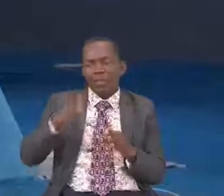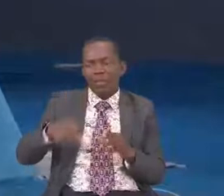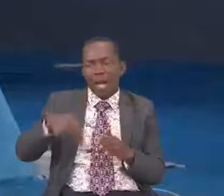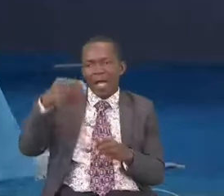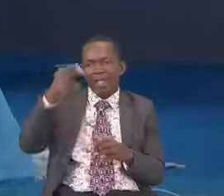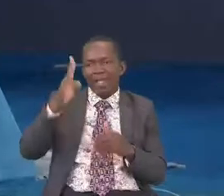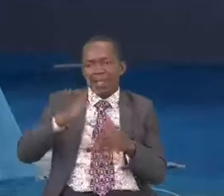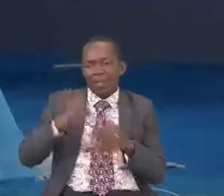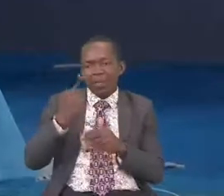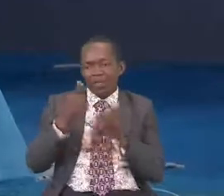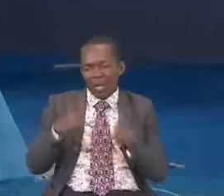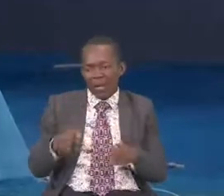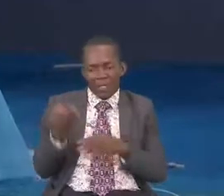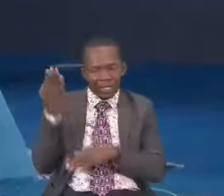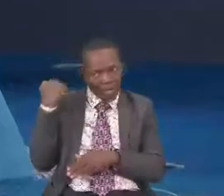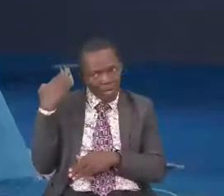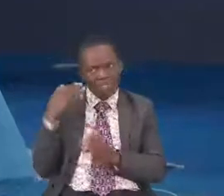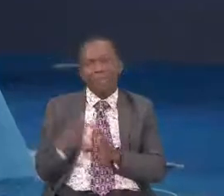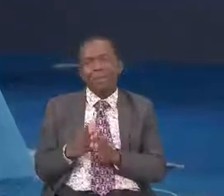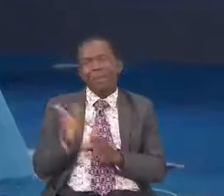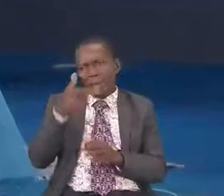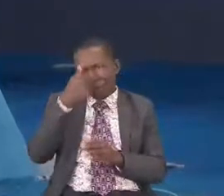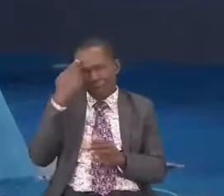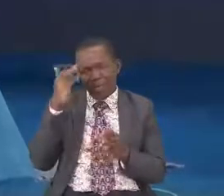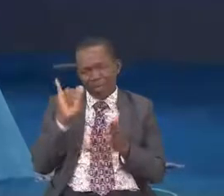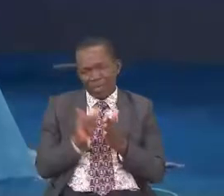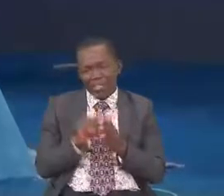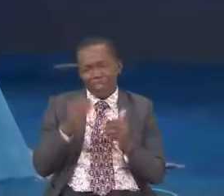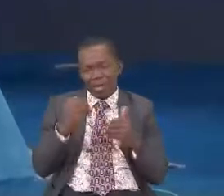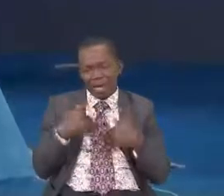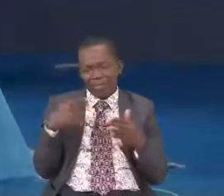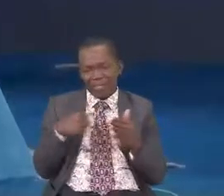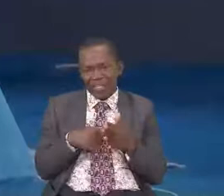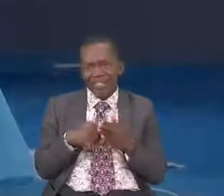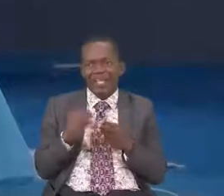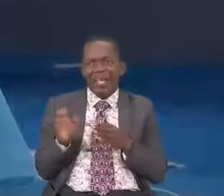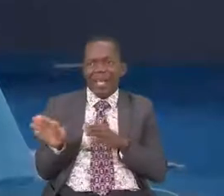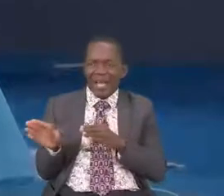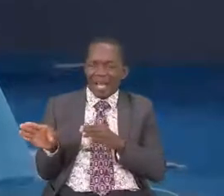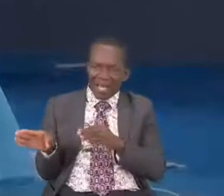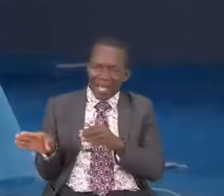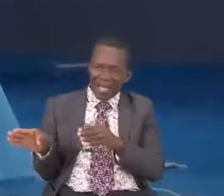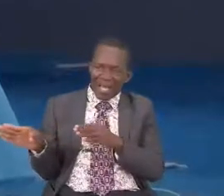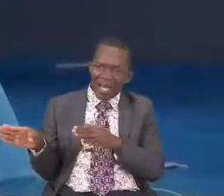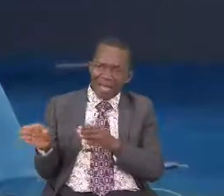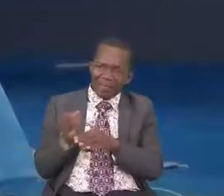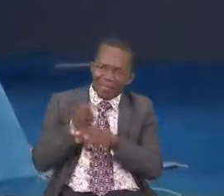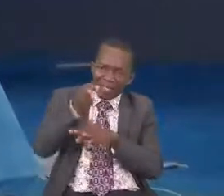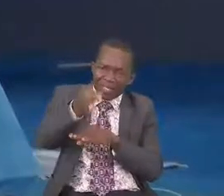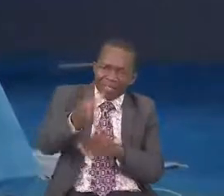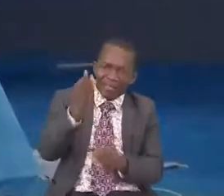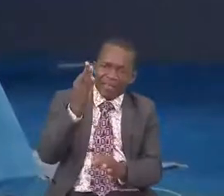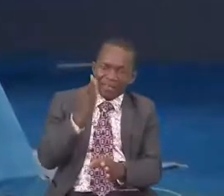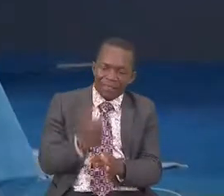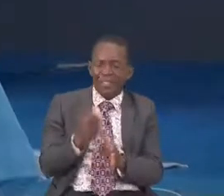Et pour cela donc, tu as cette foi progressive chaque fois. Et cette foi qui cherche à tout moment. Ta